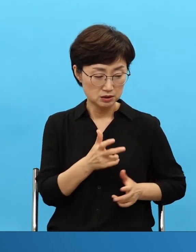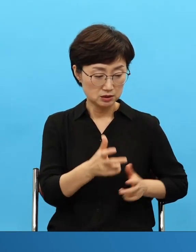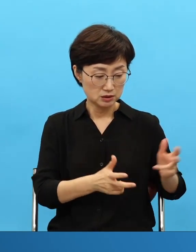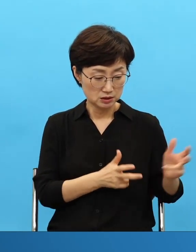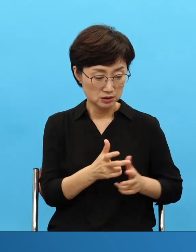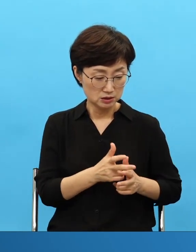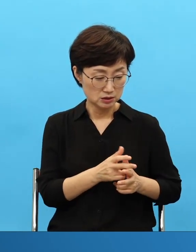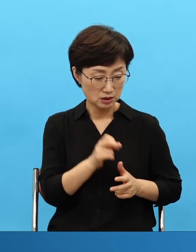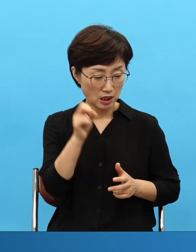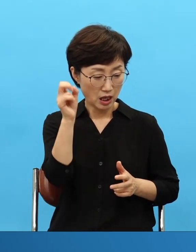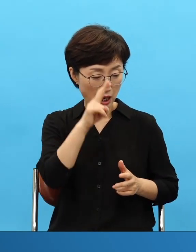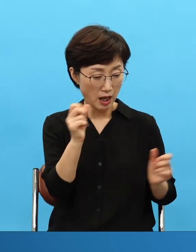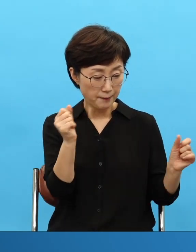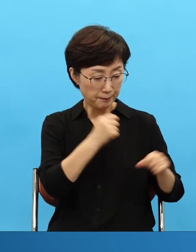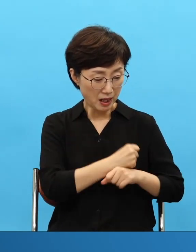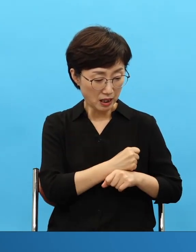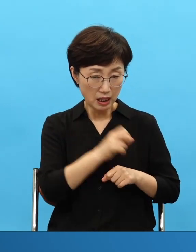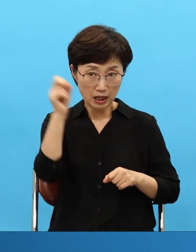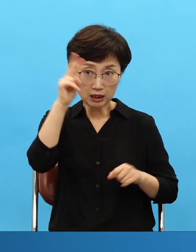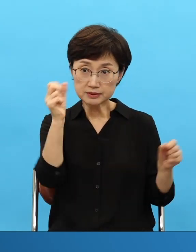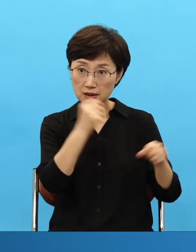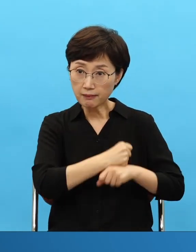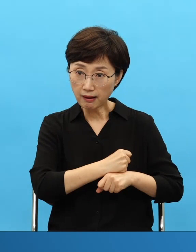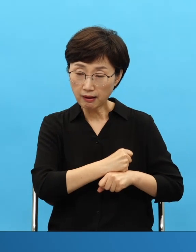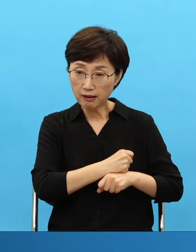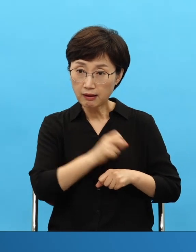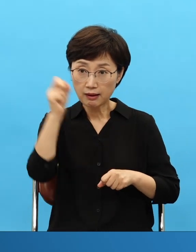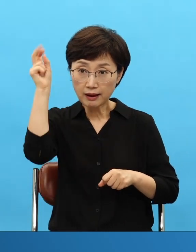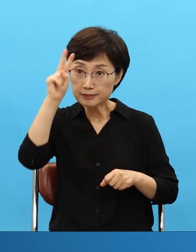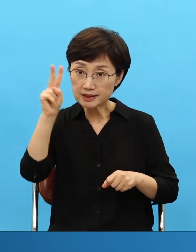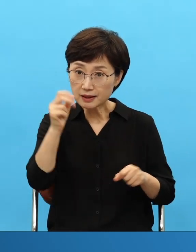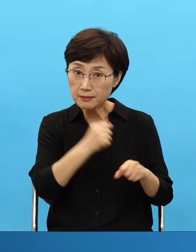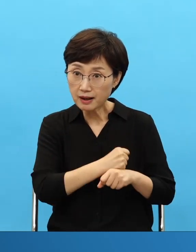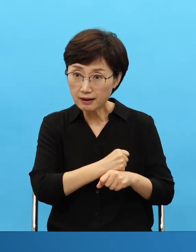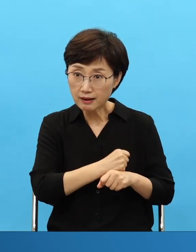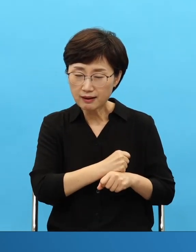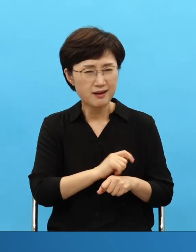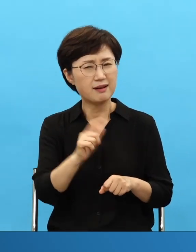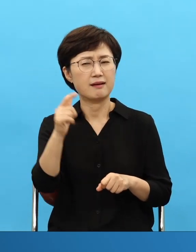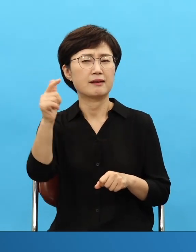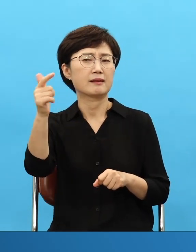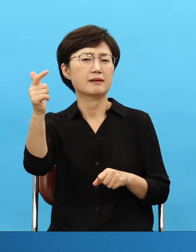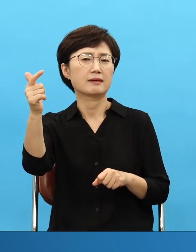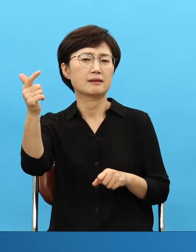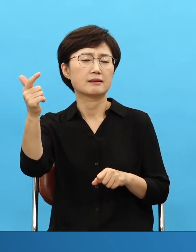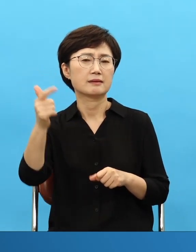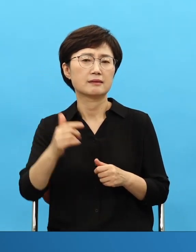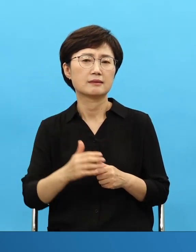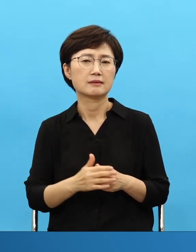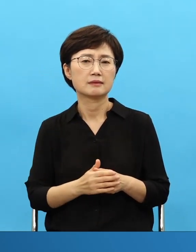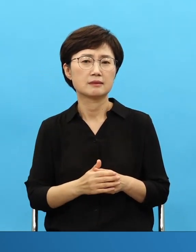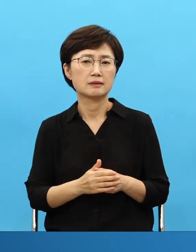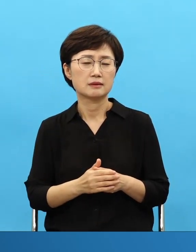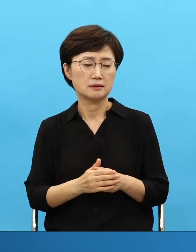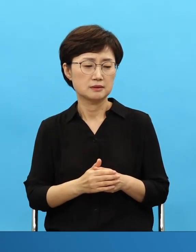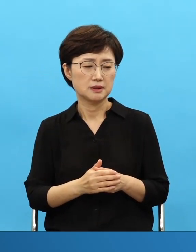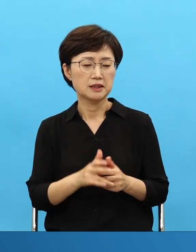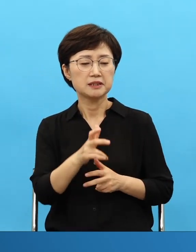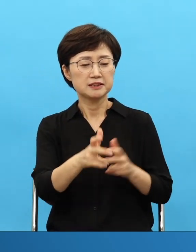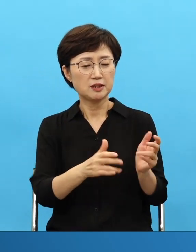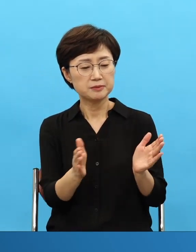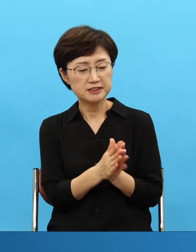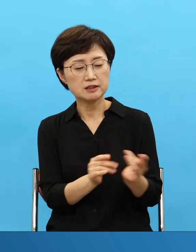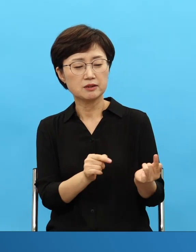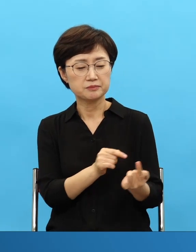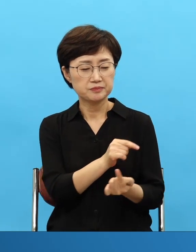이런 사람 많더라고요. 그게 아닙니다. I've heard a lot of people say, you know, I was doing my business and all of a sudden I went bankrupt. It's not that. 무너질 수밖에 없는 가지고